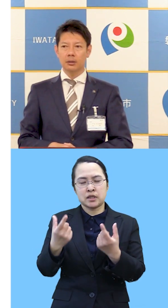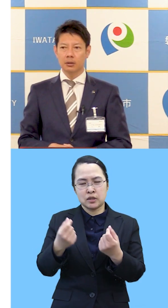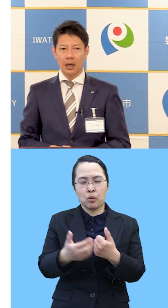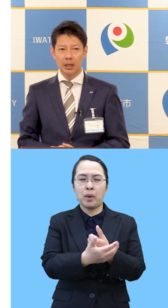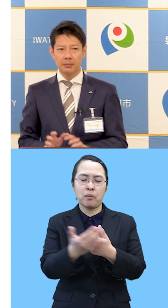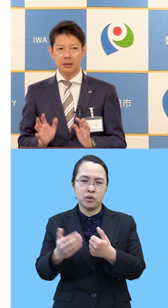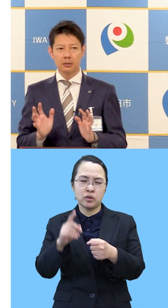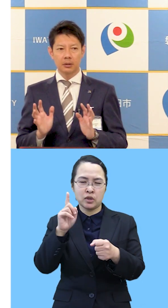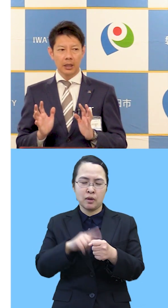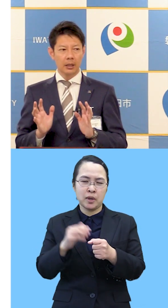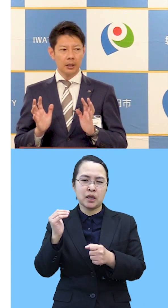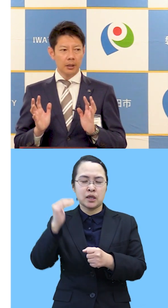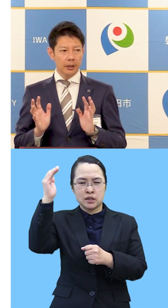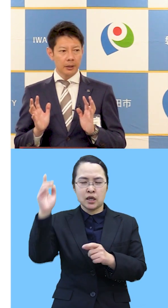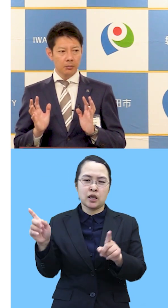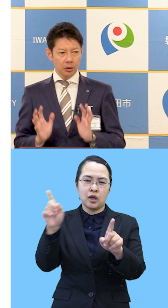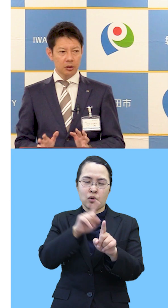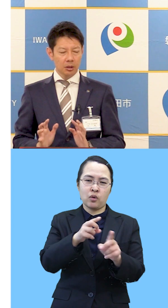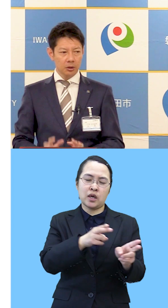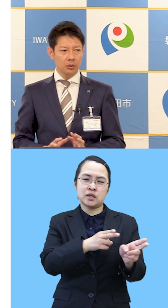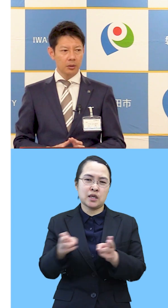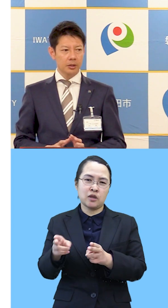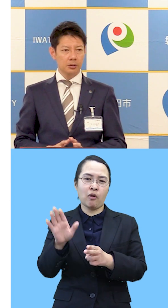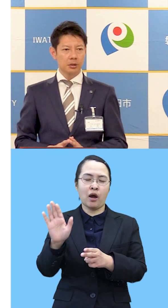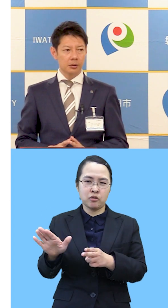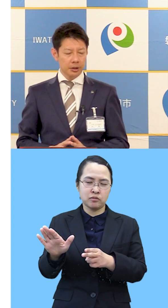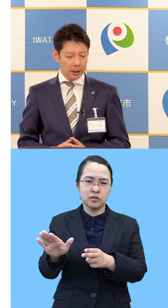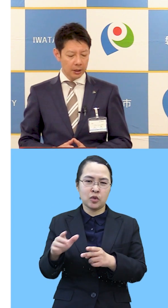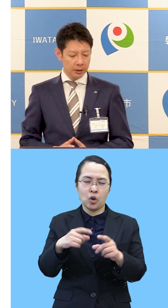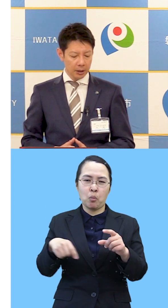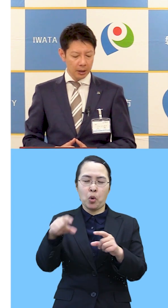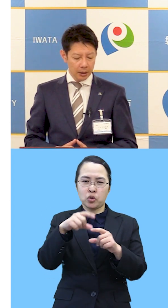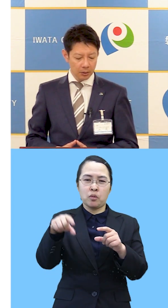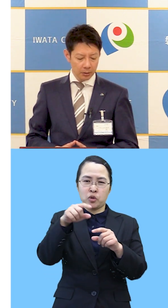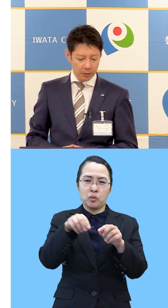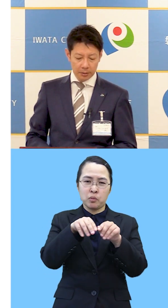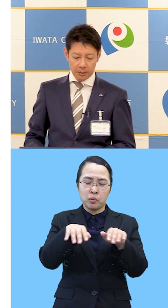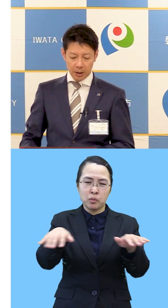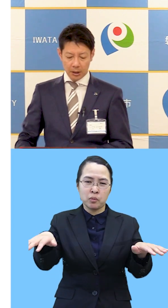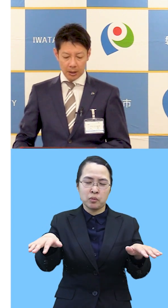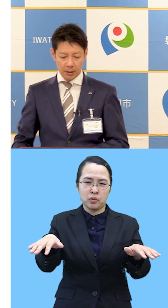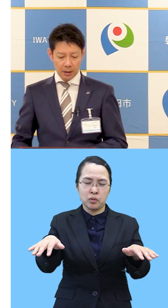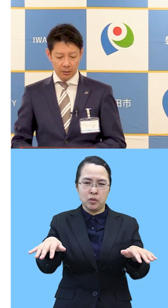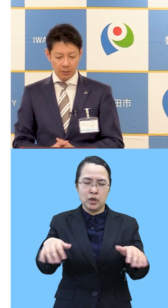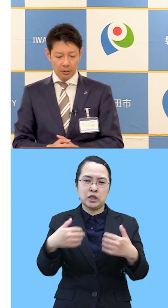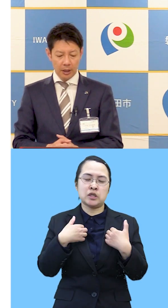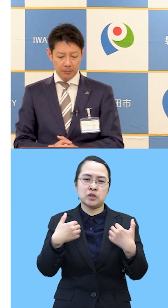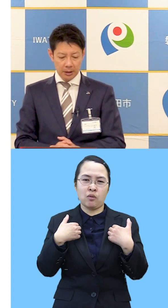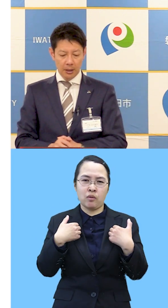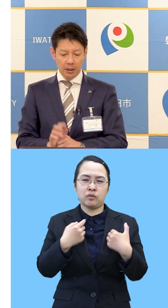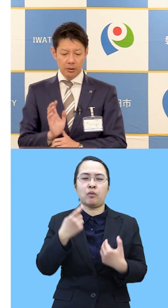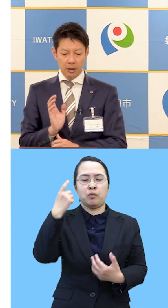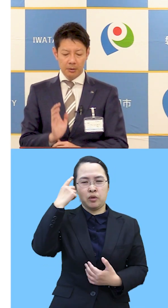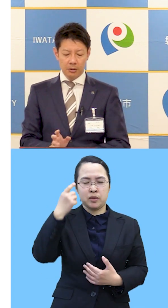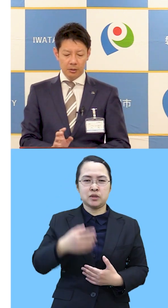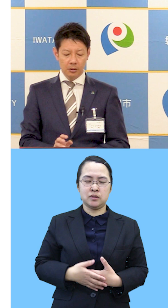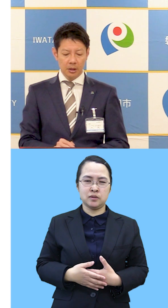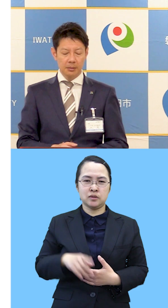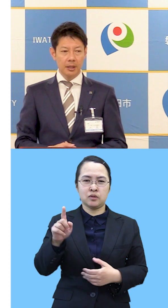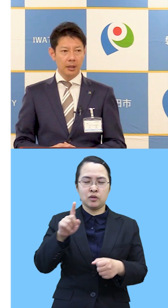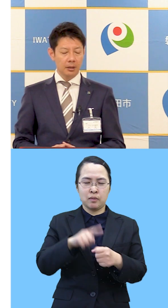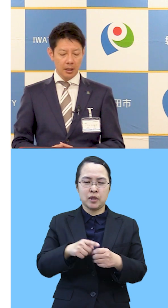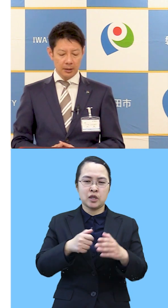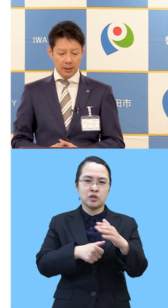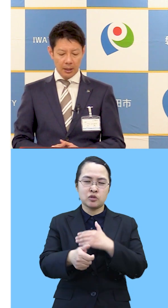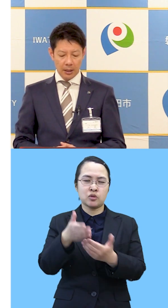後見制度というのがありますので、もっともっとこれ周知をしていかなくちゃいけないというふうに感じているところであります。そのために出張